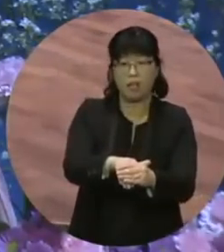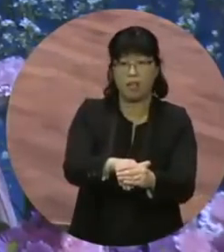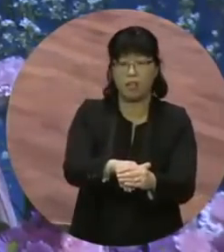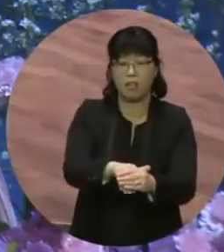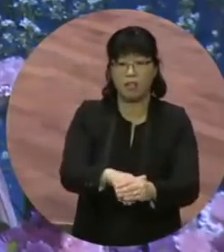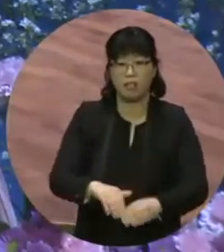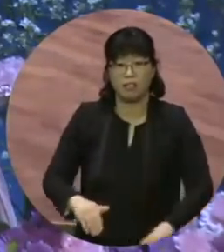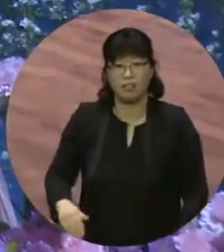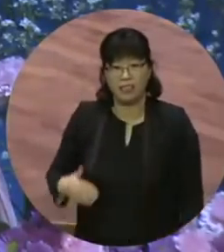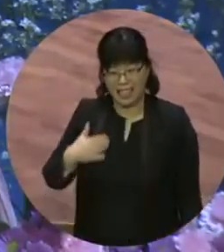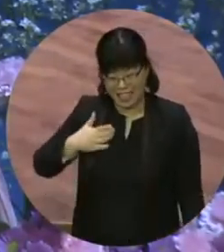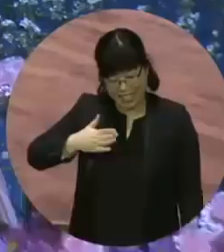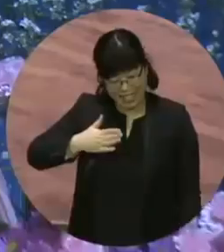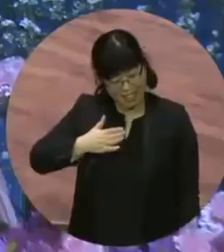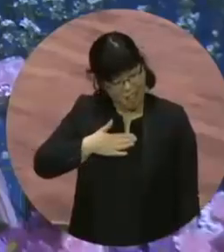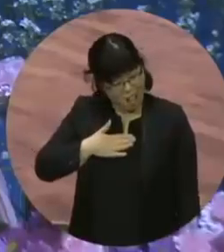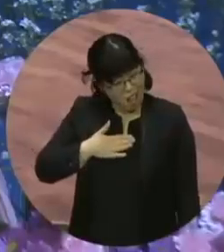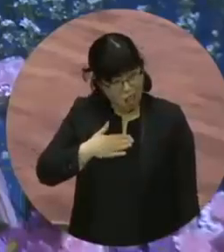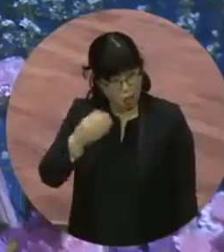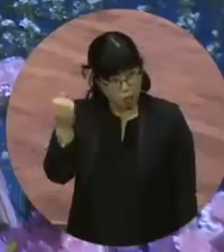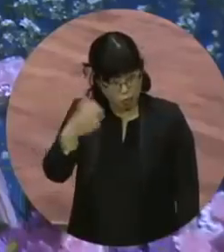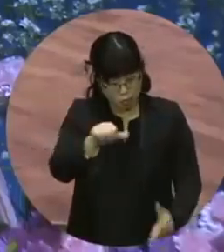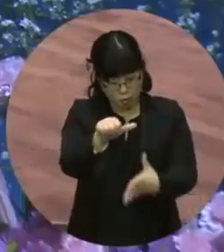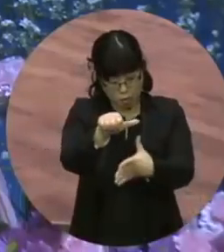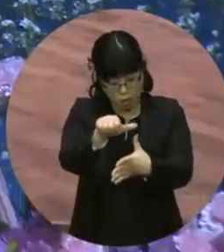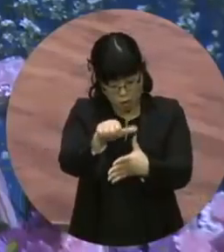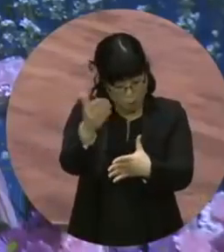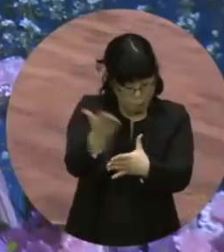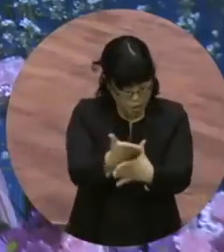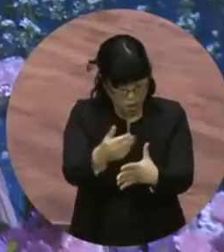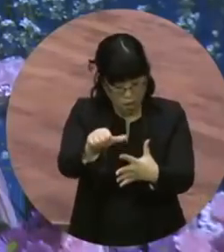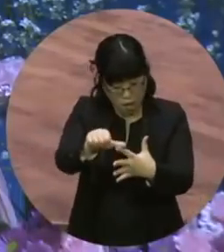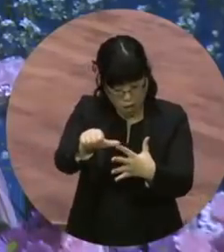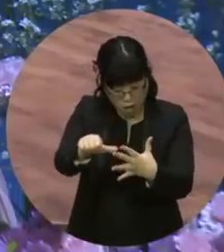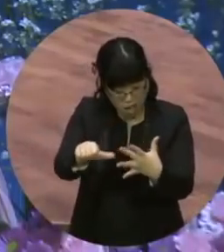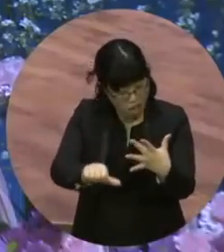후사가 나올 수 없다는 결론을 내리고 살았어요.